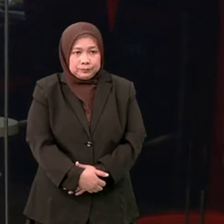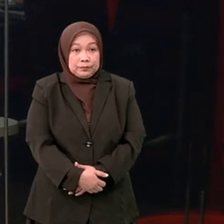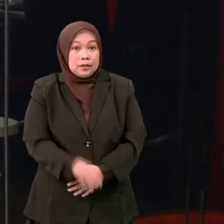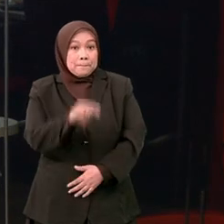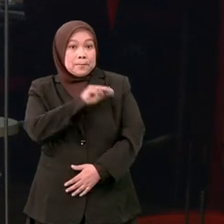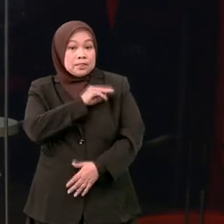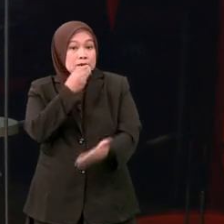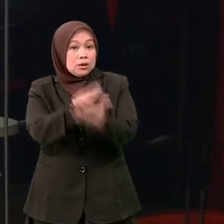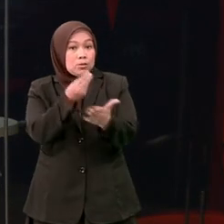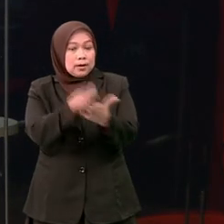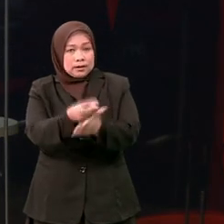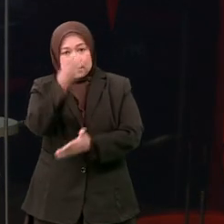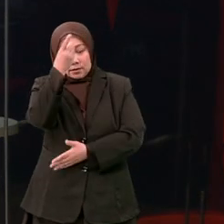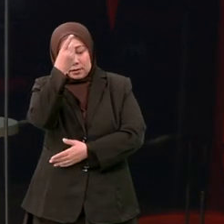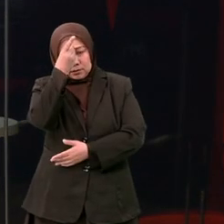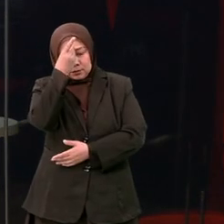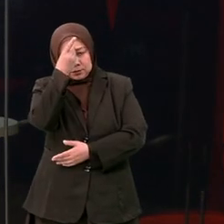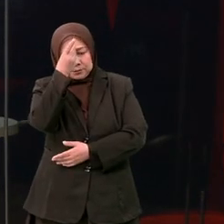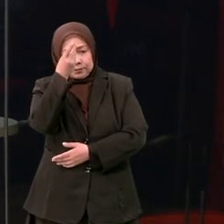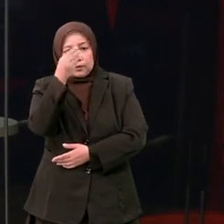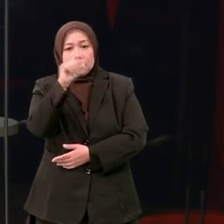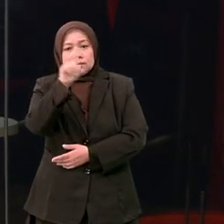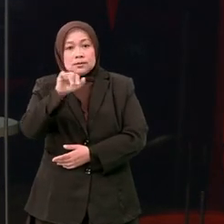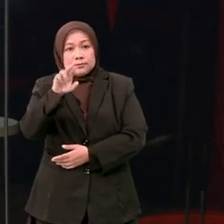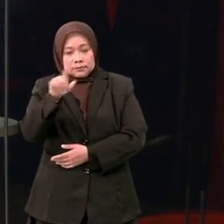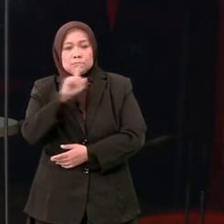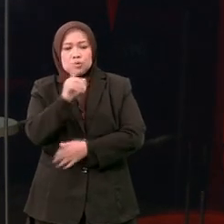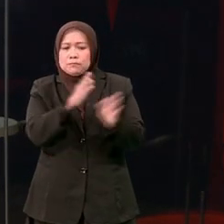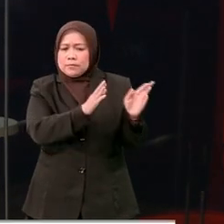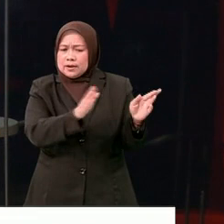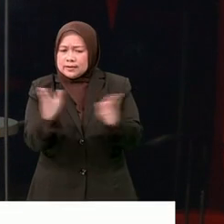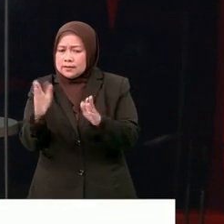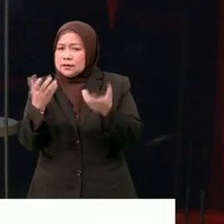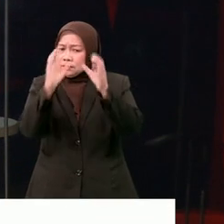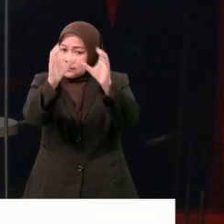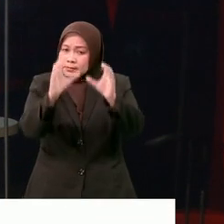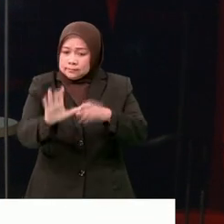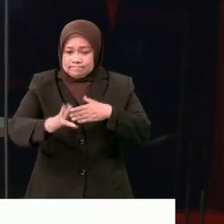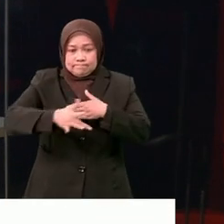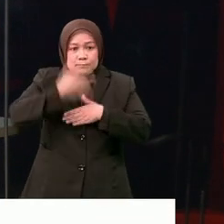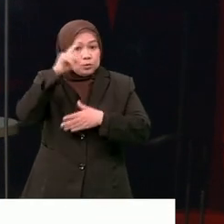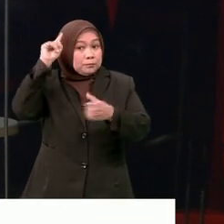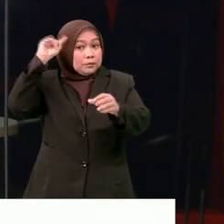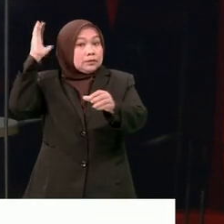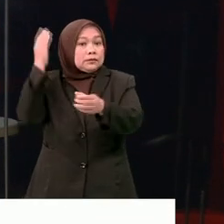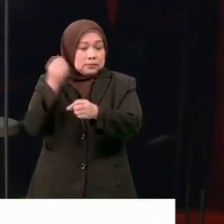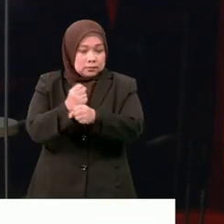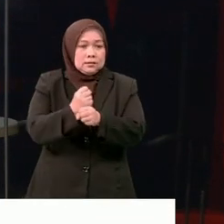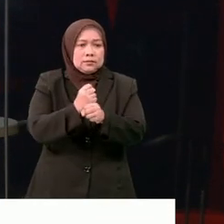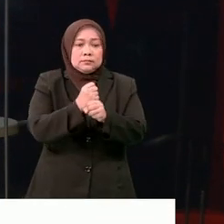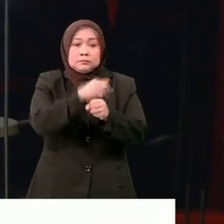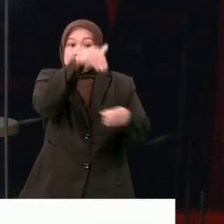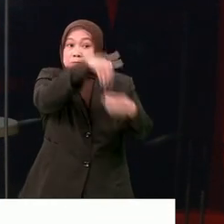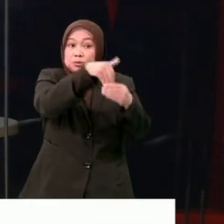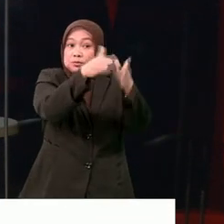Hai Menteri Keuangan tengkudak zafrul Abdul Aziz perlu merangkul langkah awal sekaligus meyakinkan pengundi di kawasan